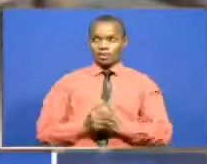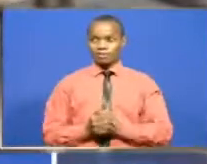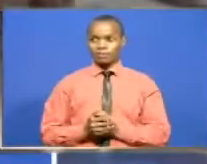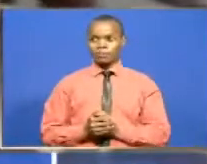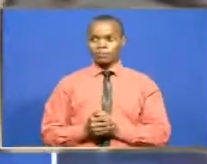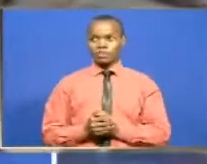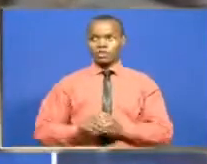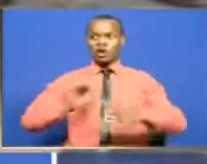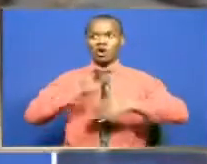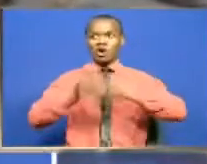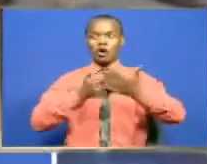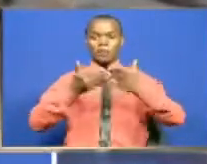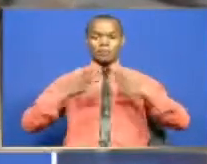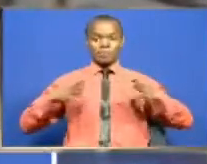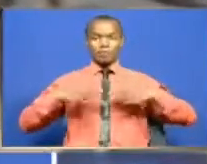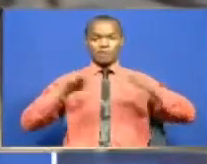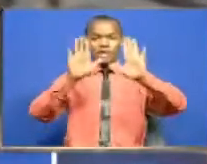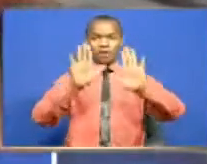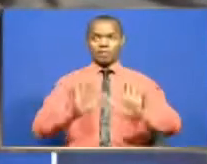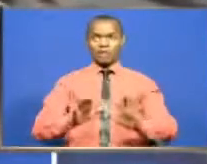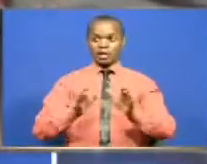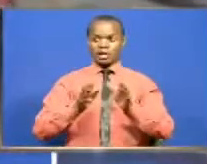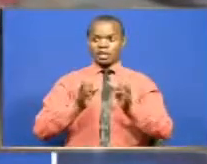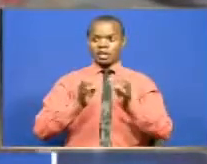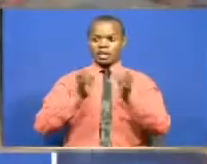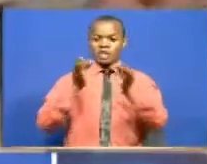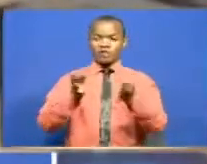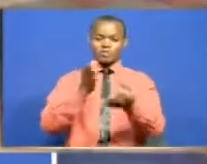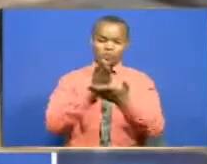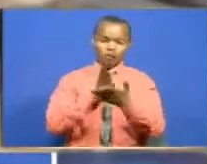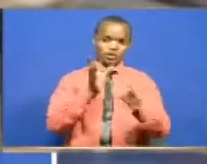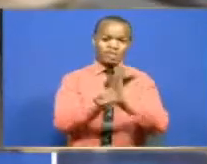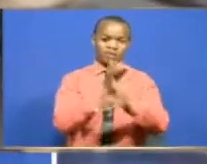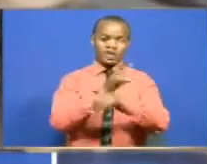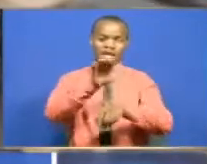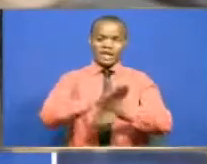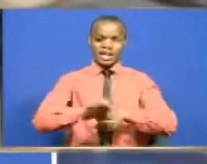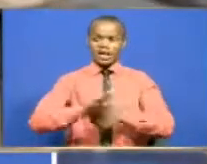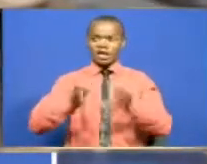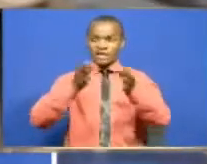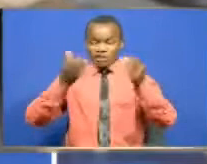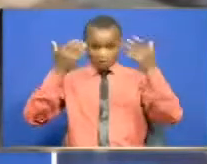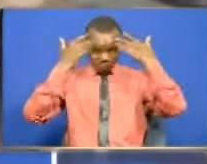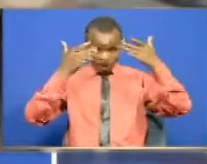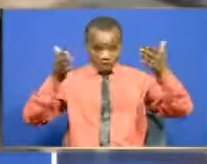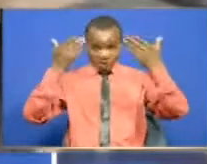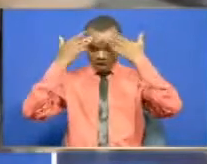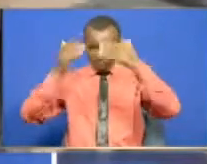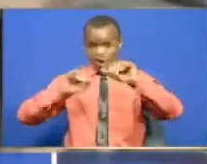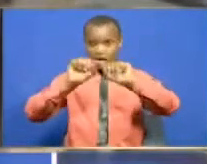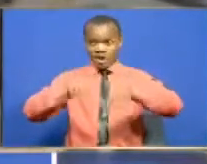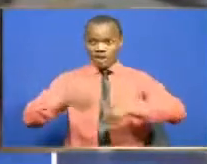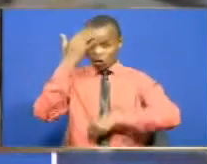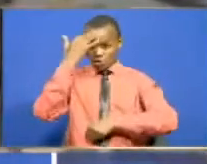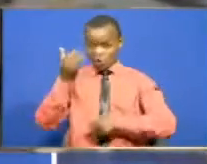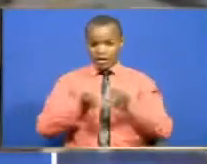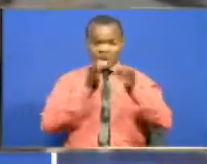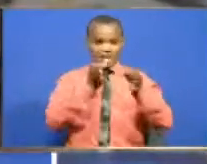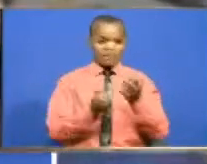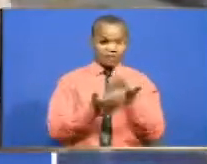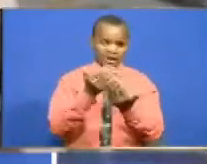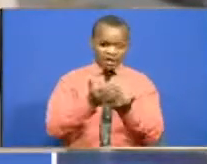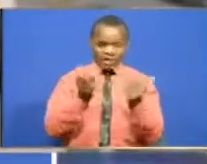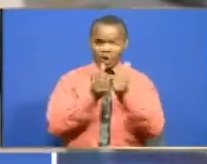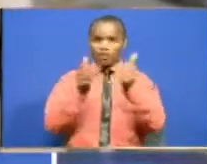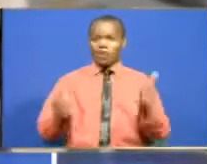wafanye hivyo. Kama ni Ortum, Kiabereria, Kapenguria, kila mahali wafanye hivyo kwa maana tukichungwa namna hiyo hakuna vile corona